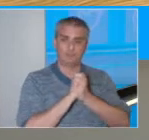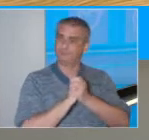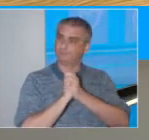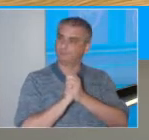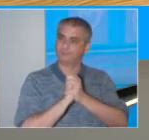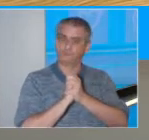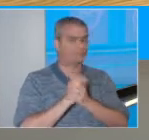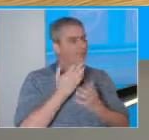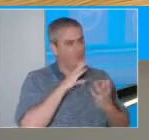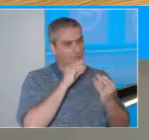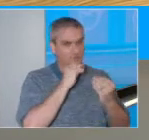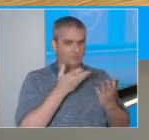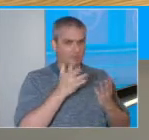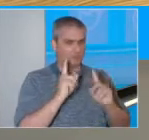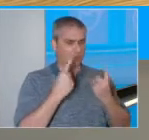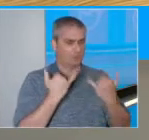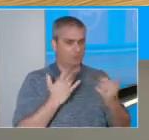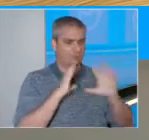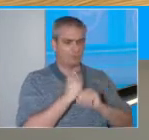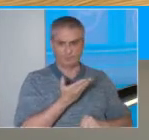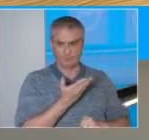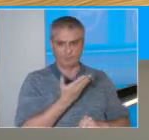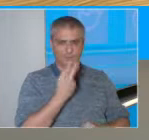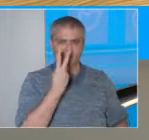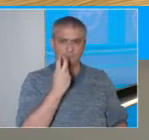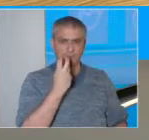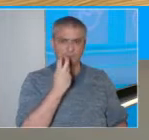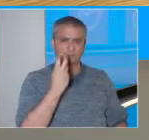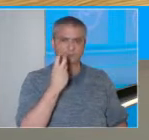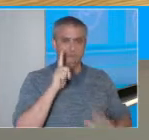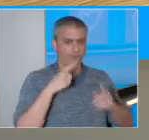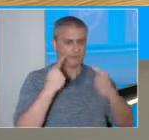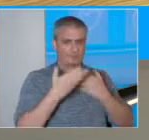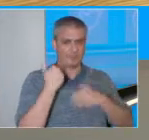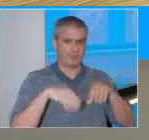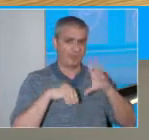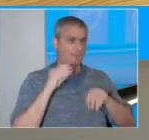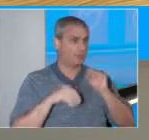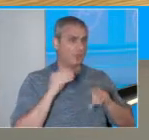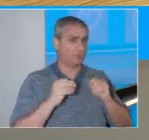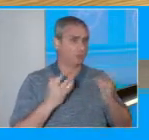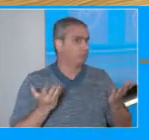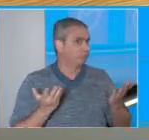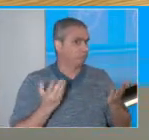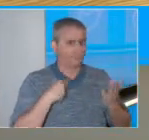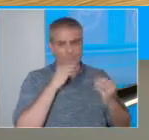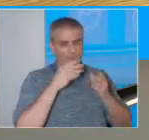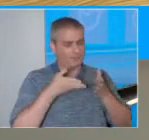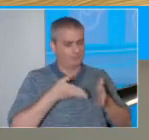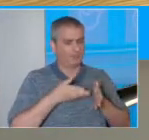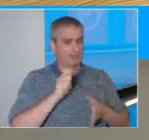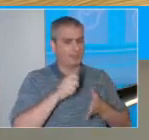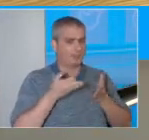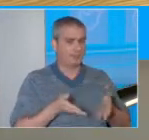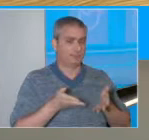שלום, נדב. יניר, בוא נדבר על מה שקרה כאן היום, 27 ימים למערכת הבחירות, אבל נתעסק בכנסת